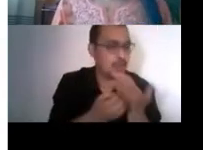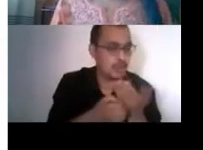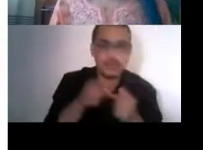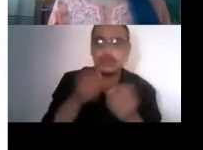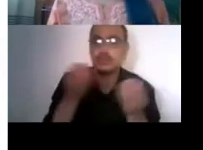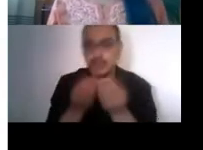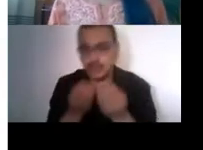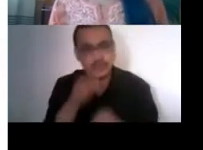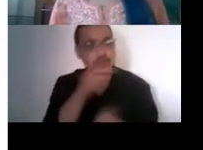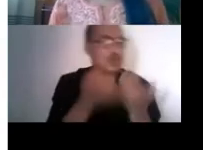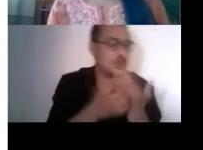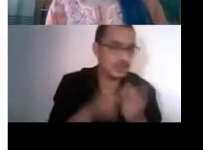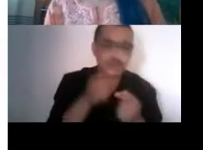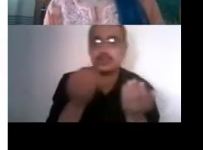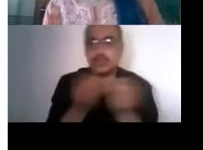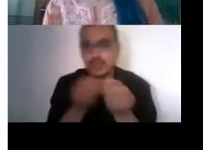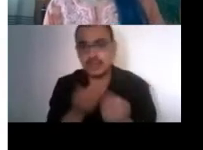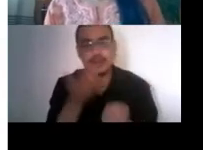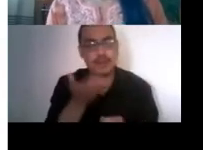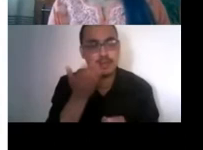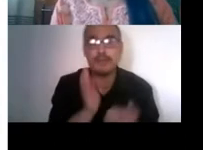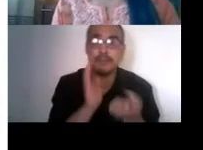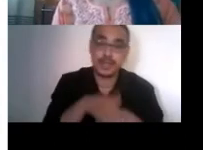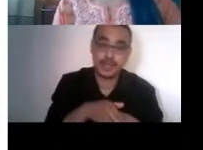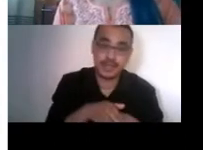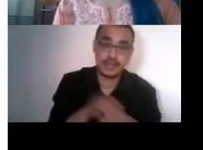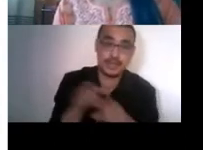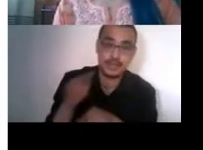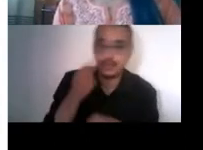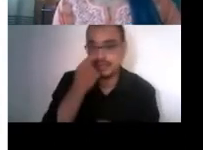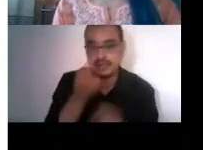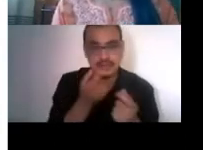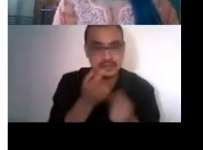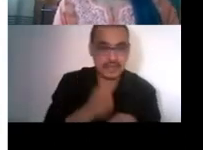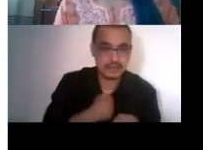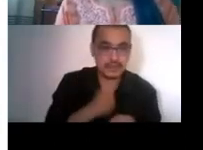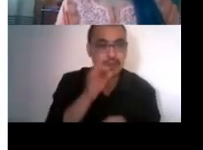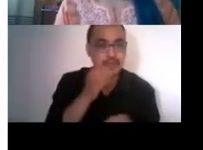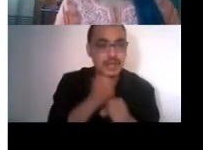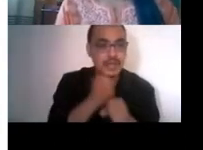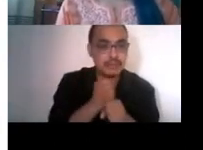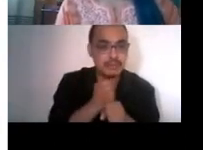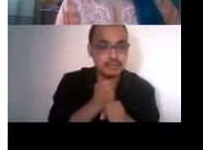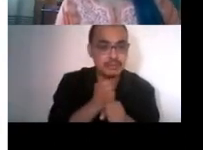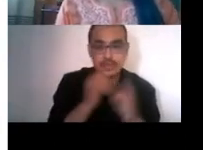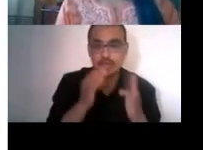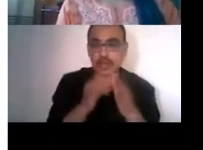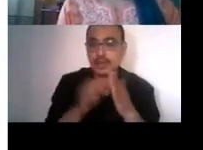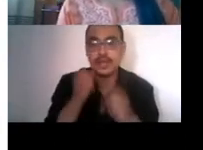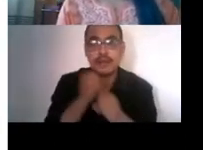गरिदेऊ यो गर डिमान्ड बढी भयो उता महिलाले छिनछिनमा फेरि आफ्नो अफिसको काम पनि वर्क फ्रम होम भनिदिएको छ फेरि